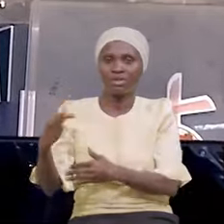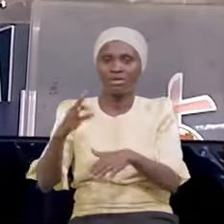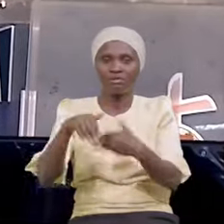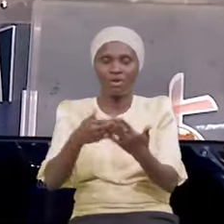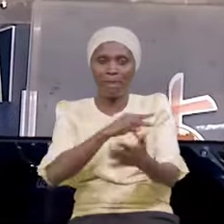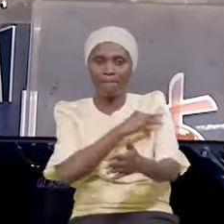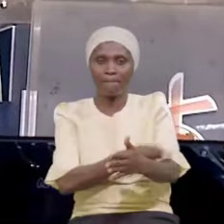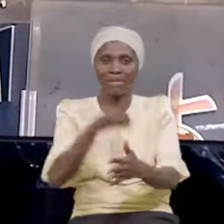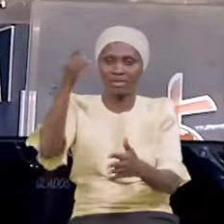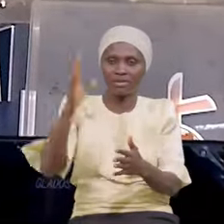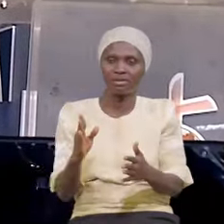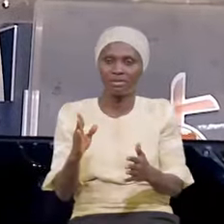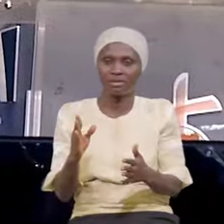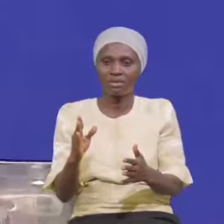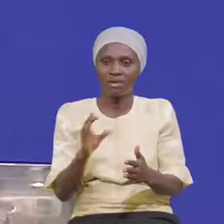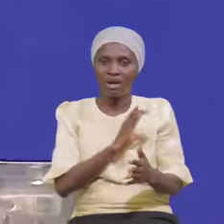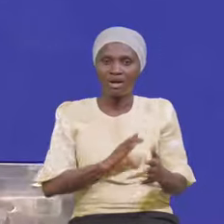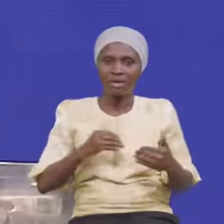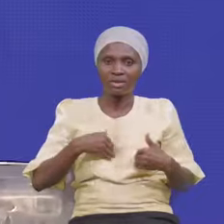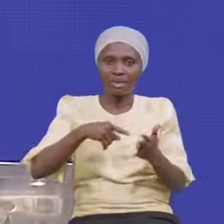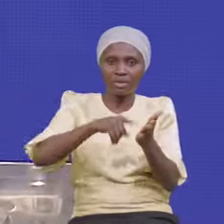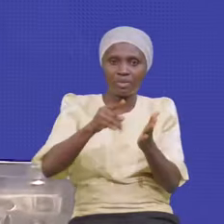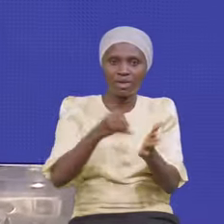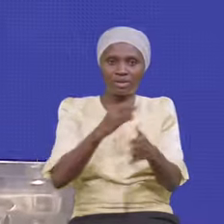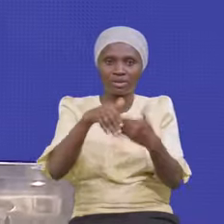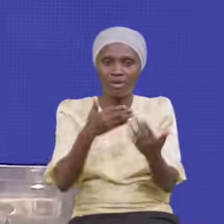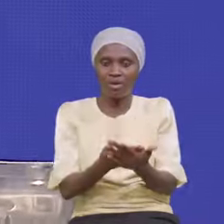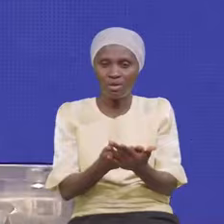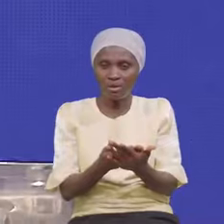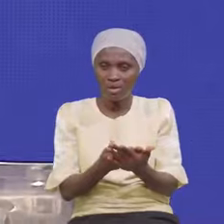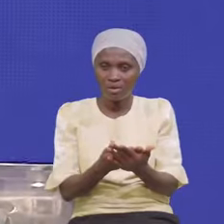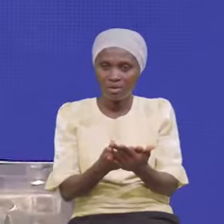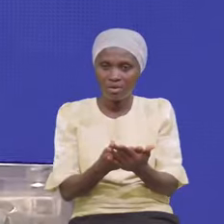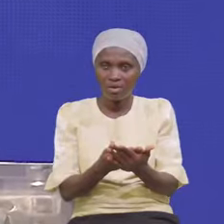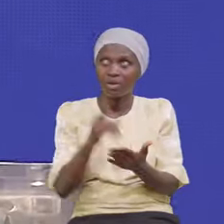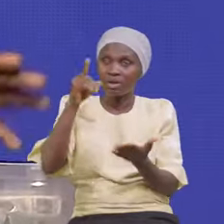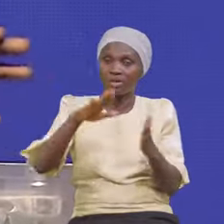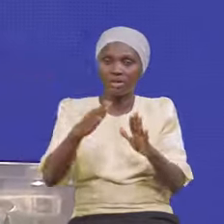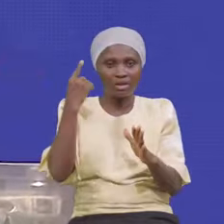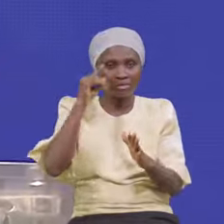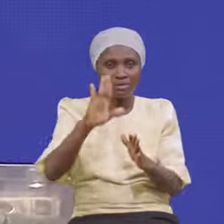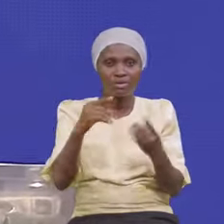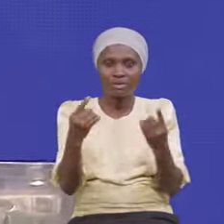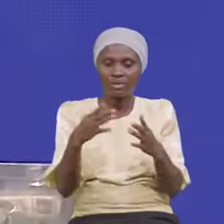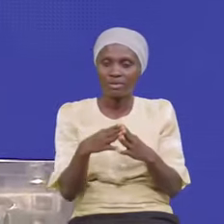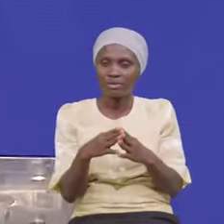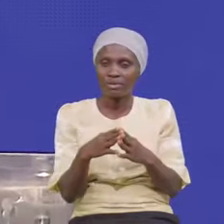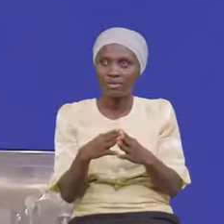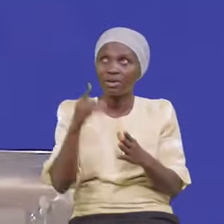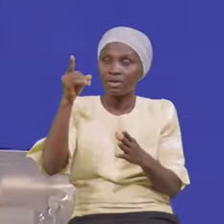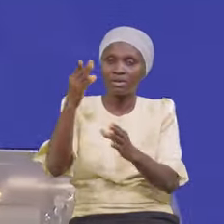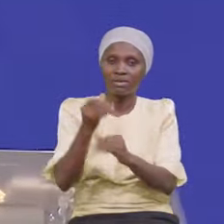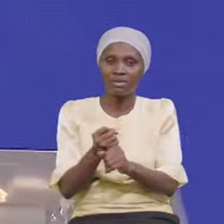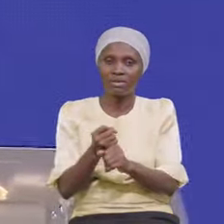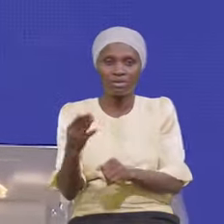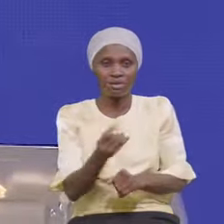దేవుని పక్షానికి రావాలి. హస్ పేడ్ ఇట్ ఆల్. క్రీస్తు ఆ వెలంతా చెల్లించాడు. హి డైడ్ ఫర్ యువర్ సిన్. ఆయన మీ పాపాల కోసం మరణించాడు. హి టుక్ యువర్